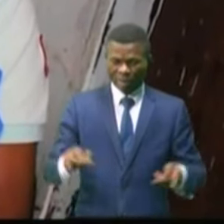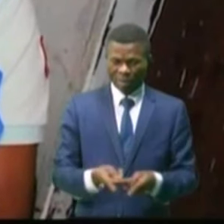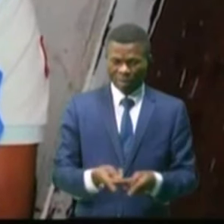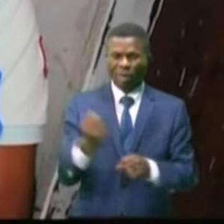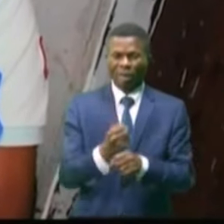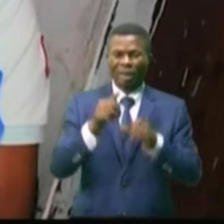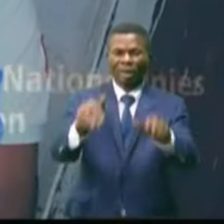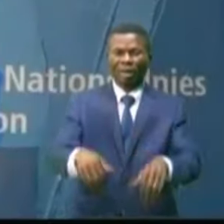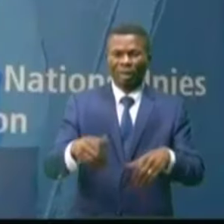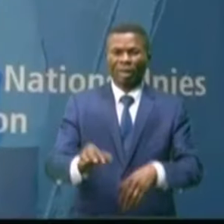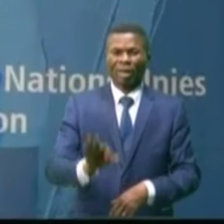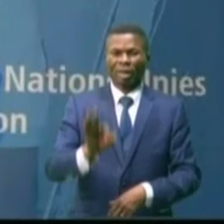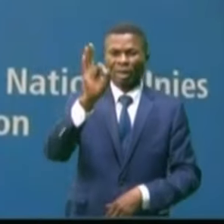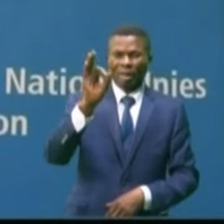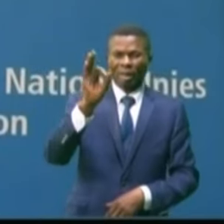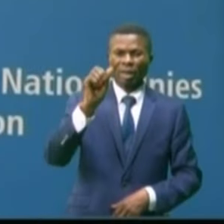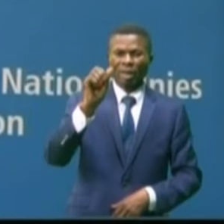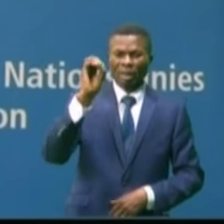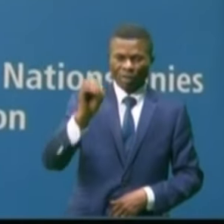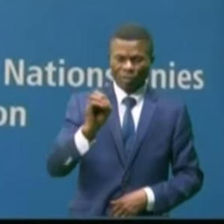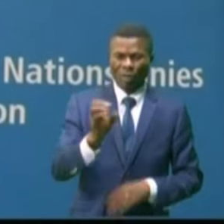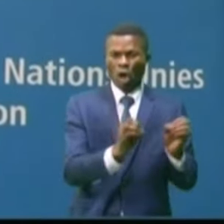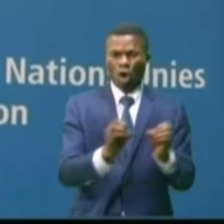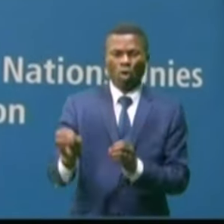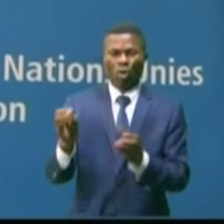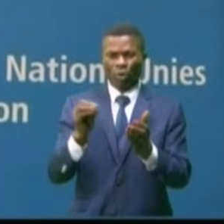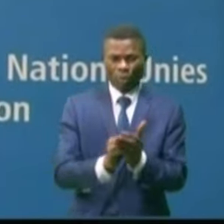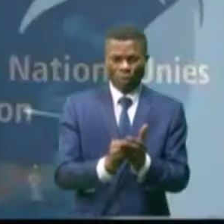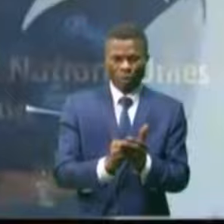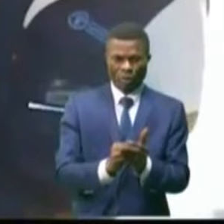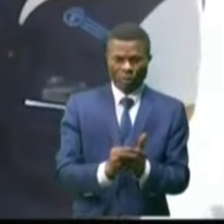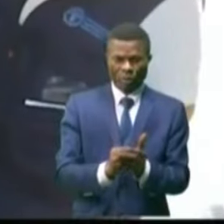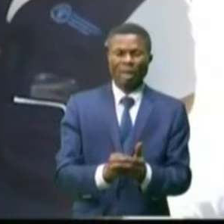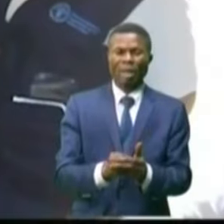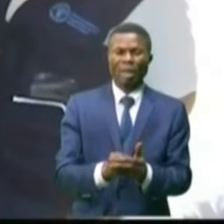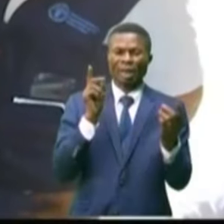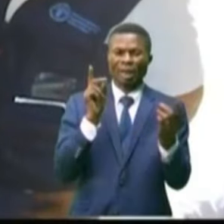la FAO se focalise également sur l'approche